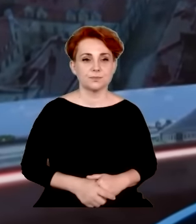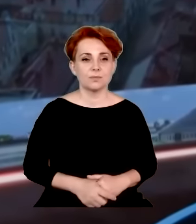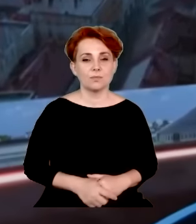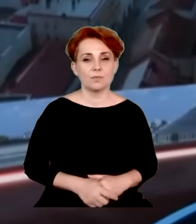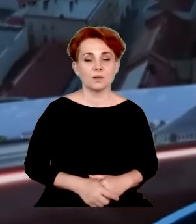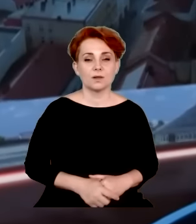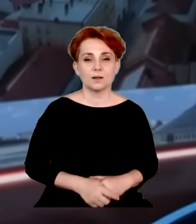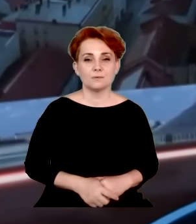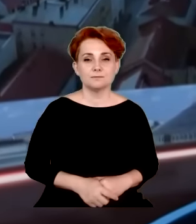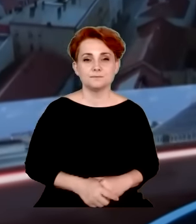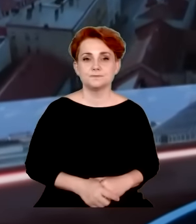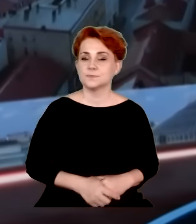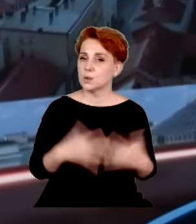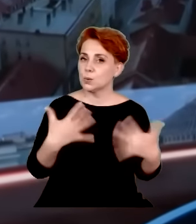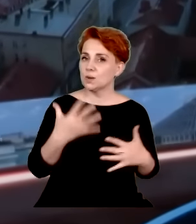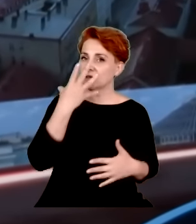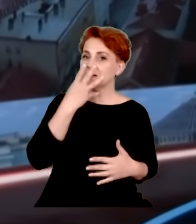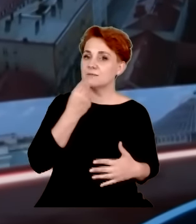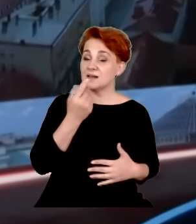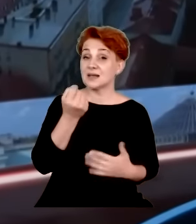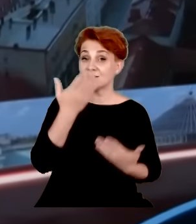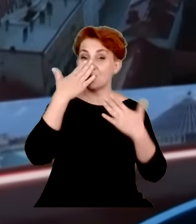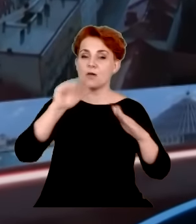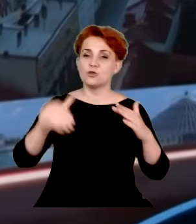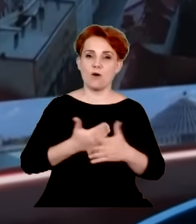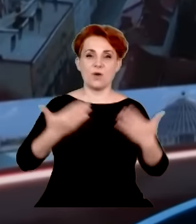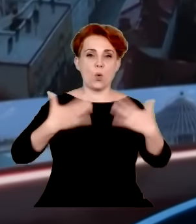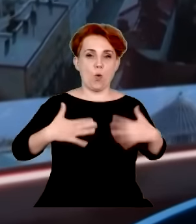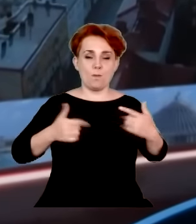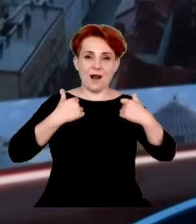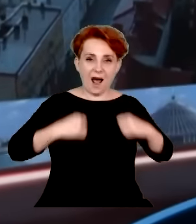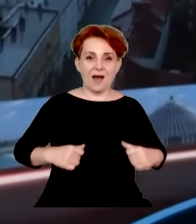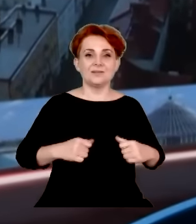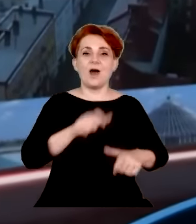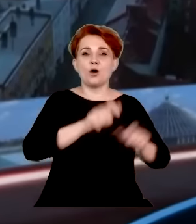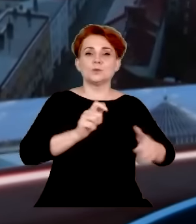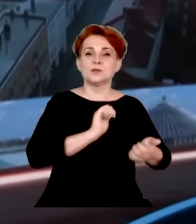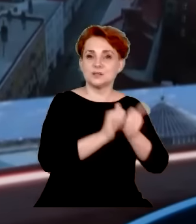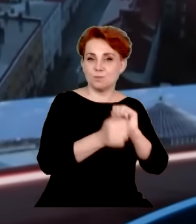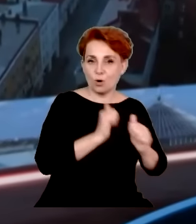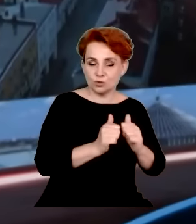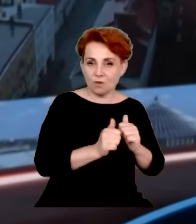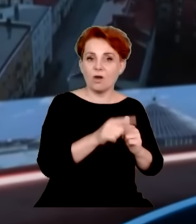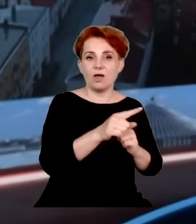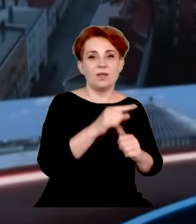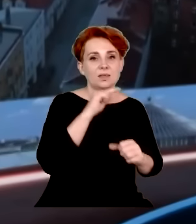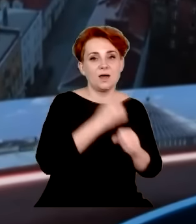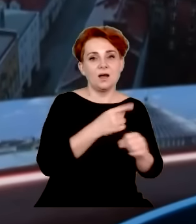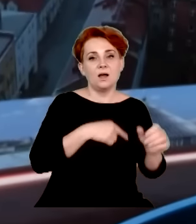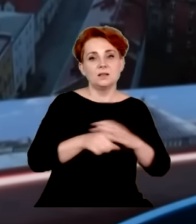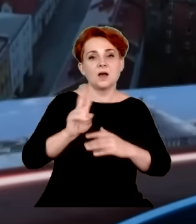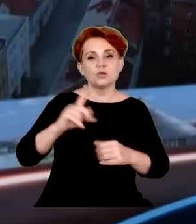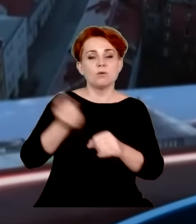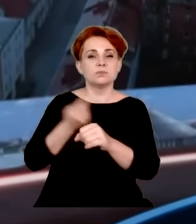oni będą wyglądać. W plusie pokażemy za chwilę nowe stroje sportowców z Chełma, którzy postanowili oddać cześć ofiarom ludobójstwa na